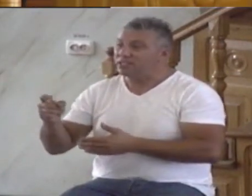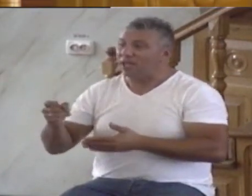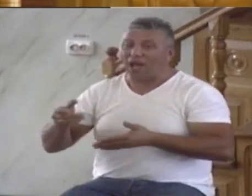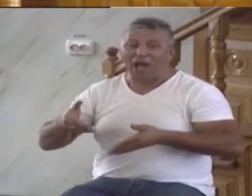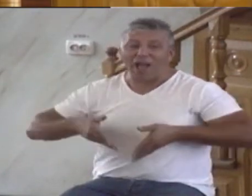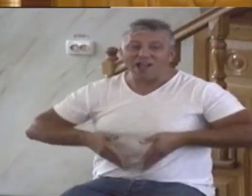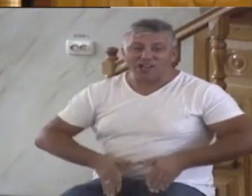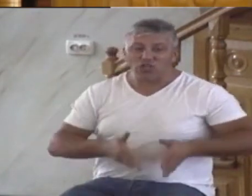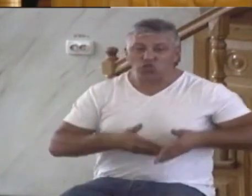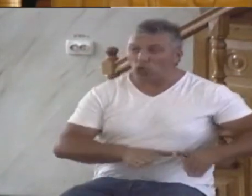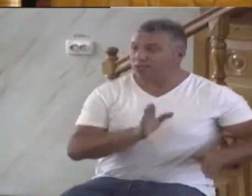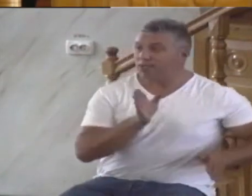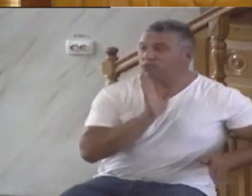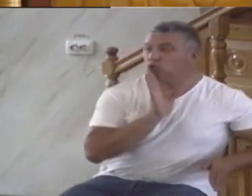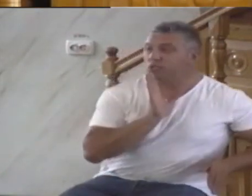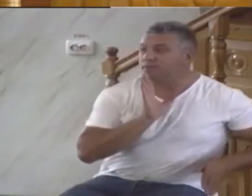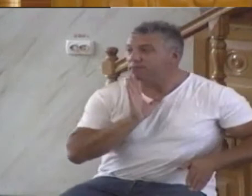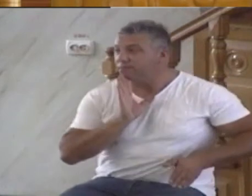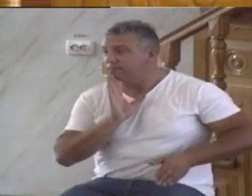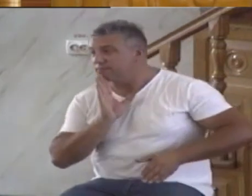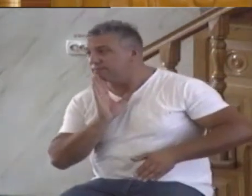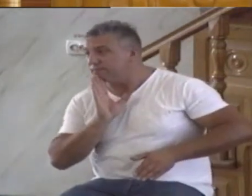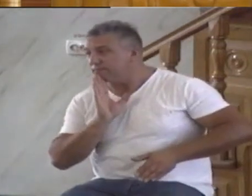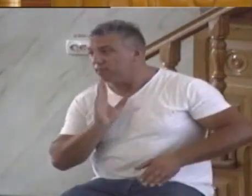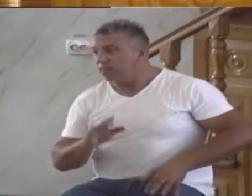Мы видим много героев в Библии.